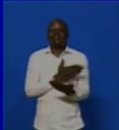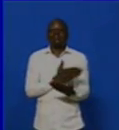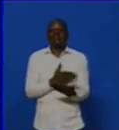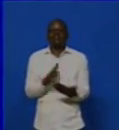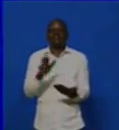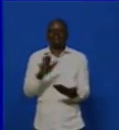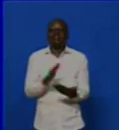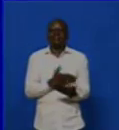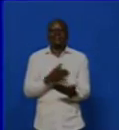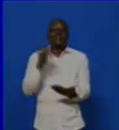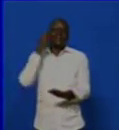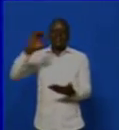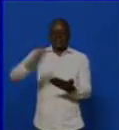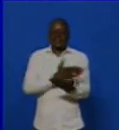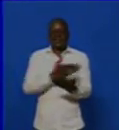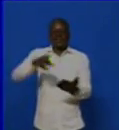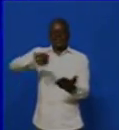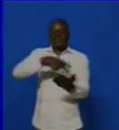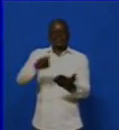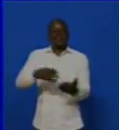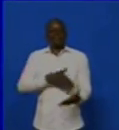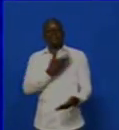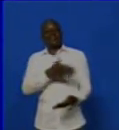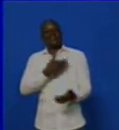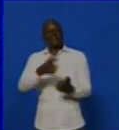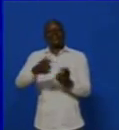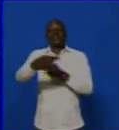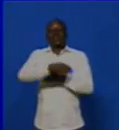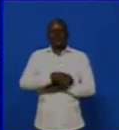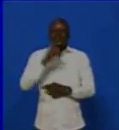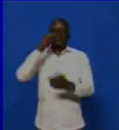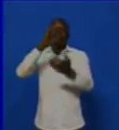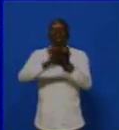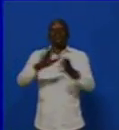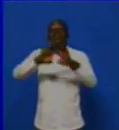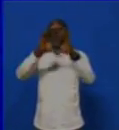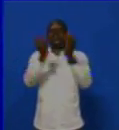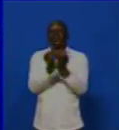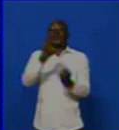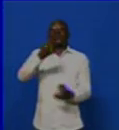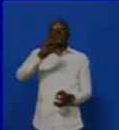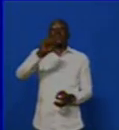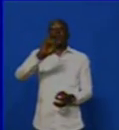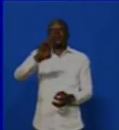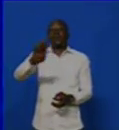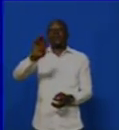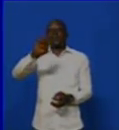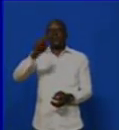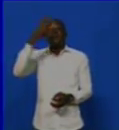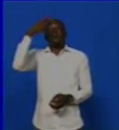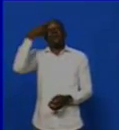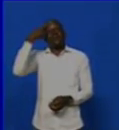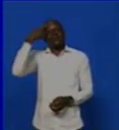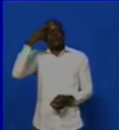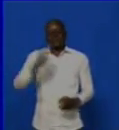Elles chantent et dansent, la joie est grande ce jour chez les femmes de la commune de Pabri. La raison, ce geste d'un fils